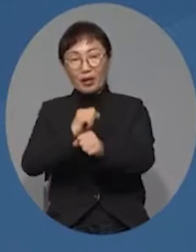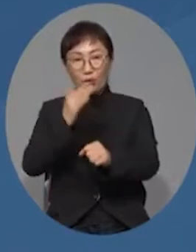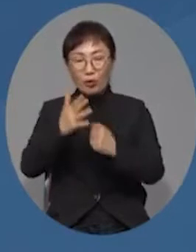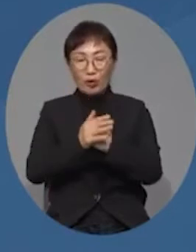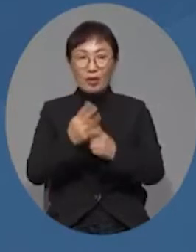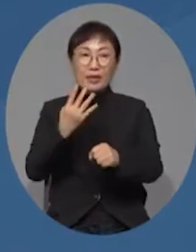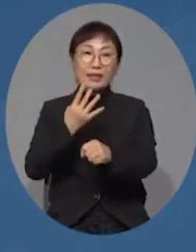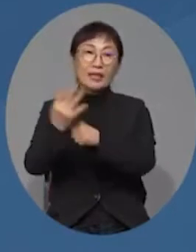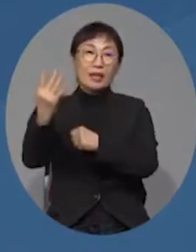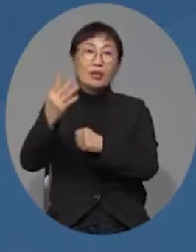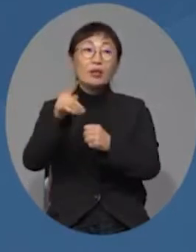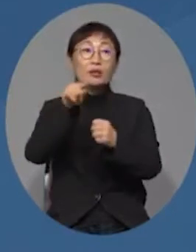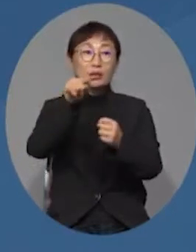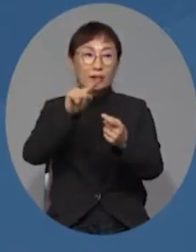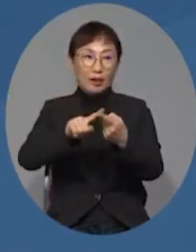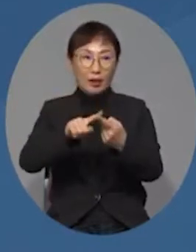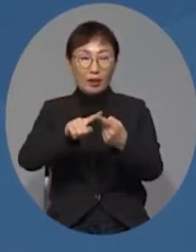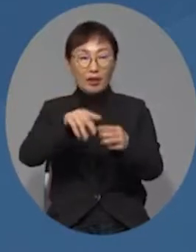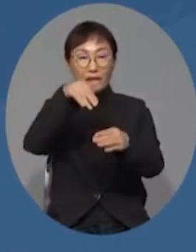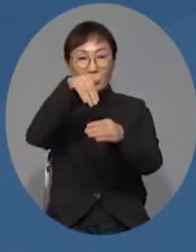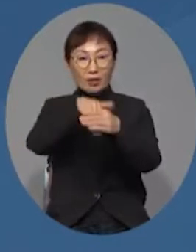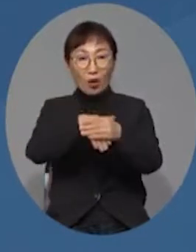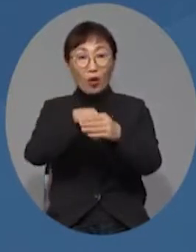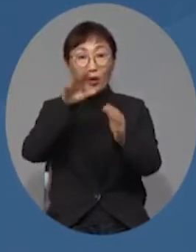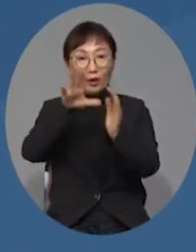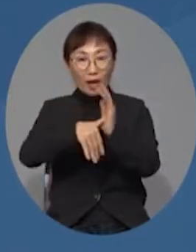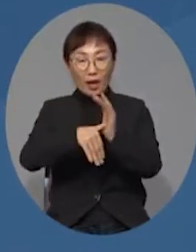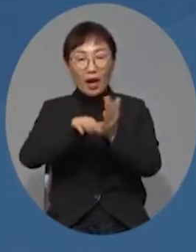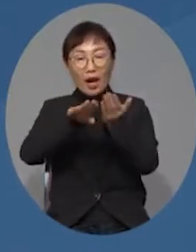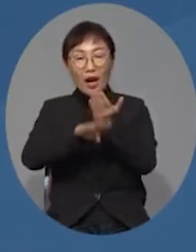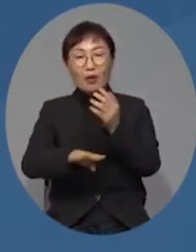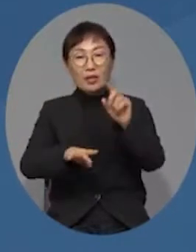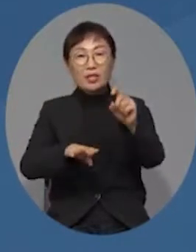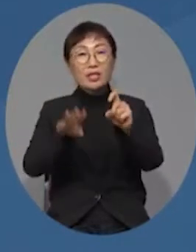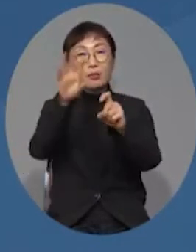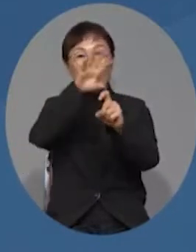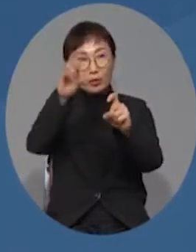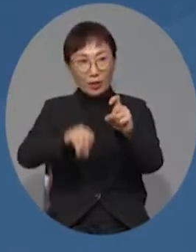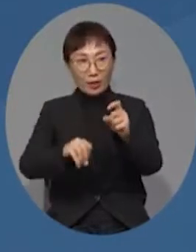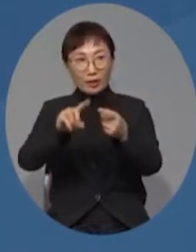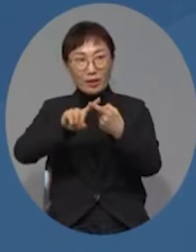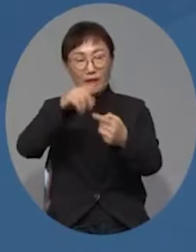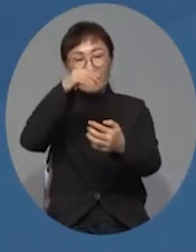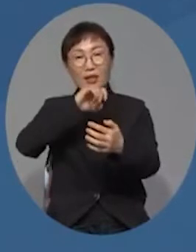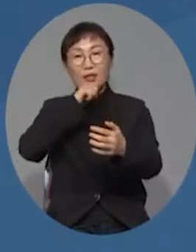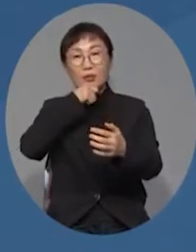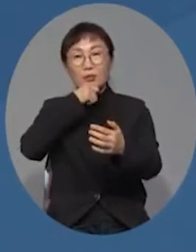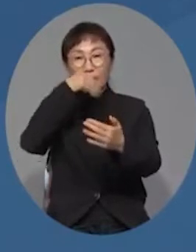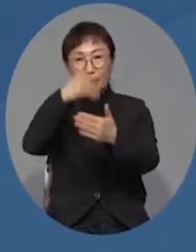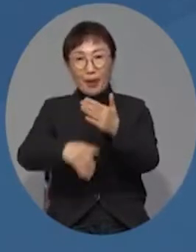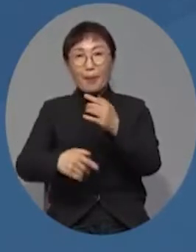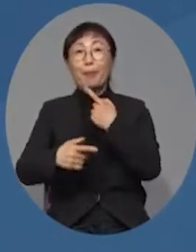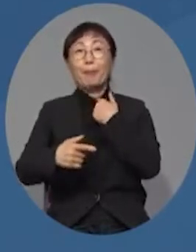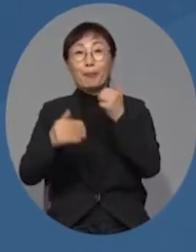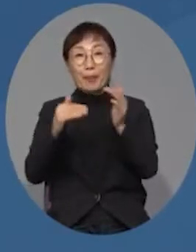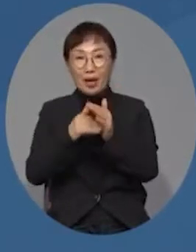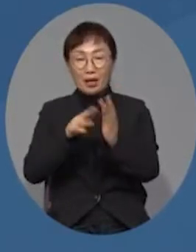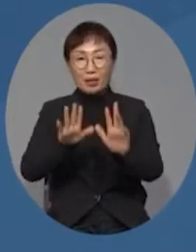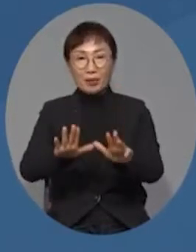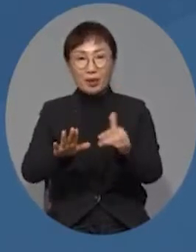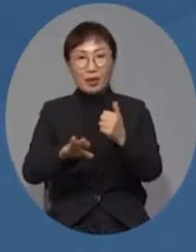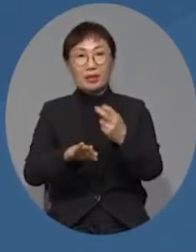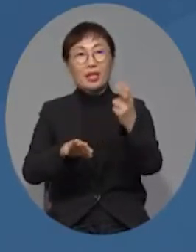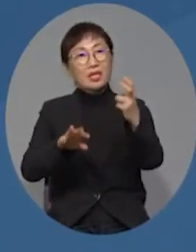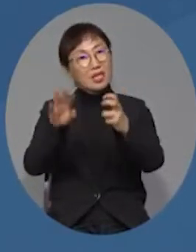전 지방선거에서는 하위 10%에 대해 경선에서 10%를 감점했었는데 이번에는